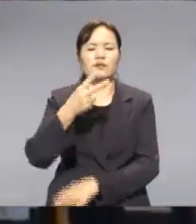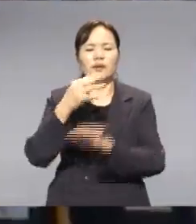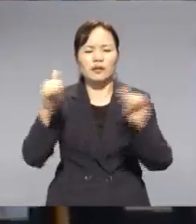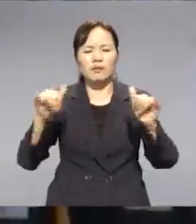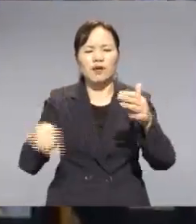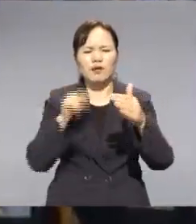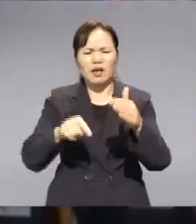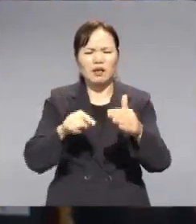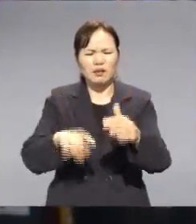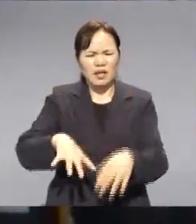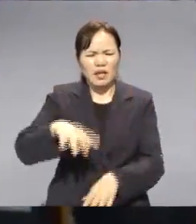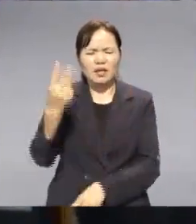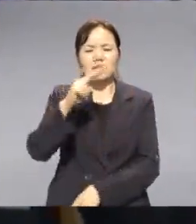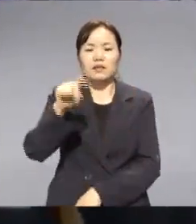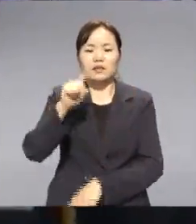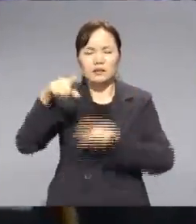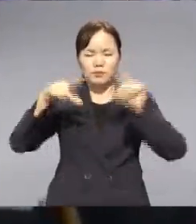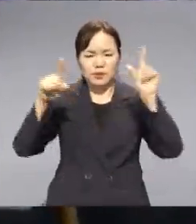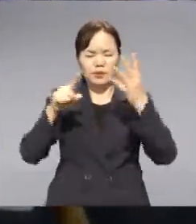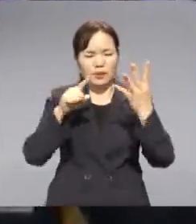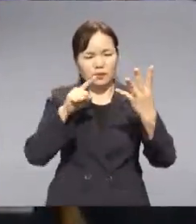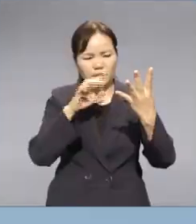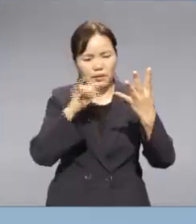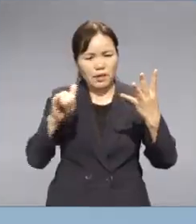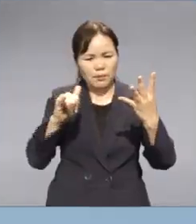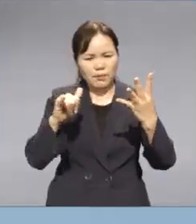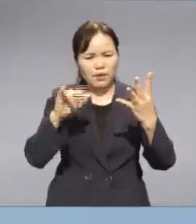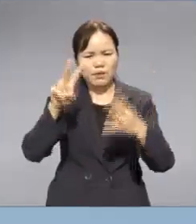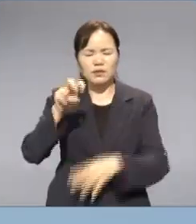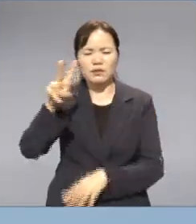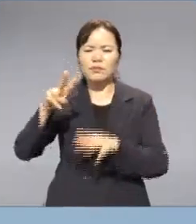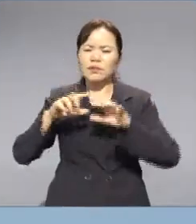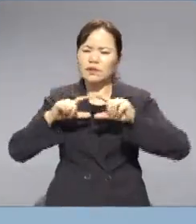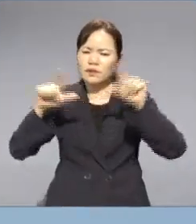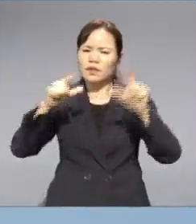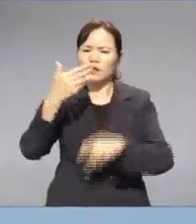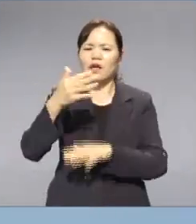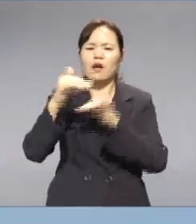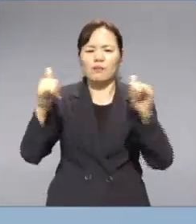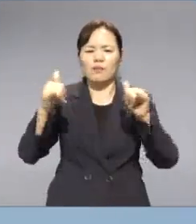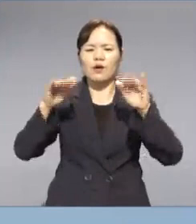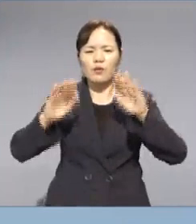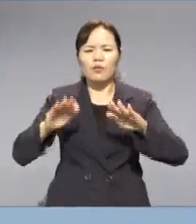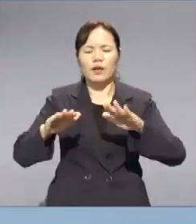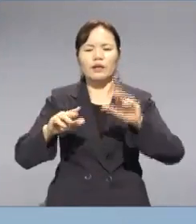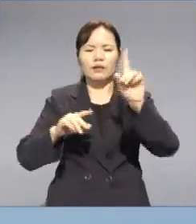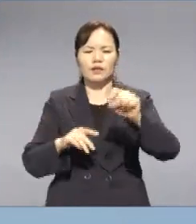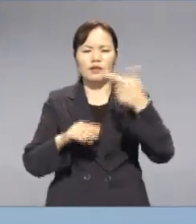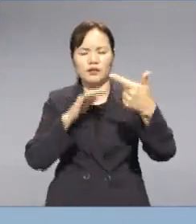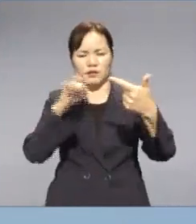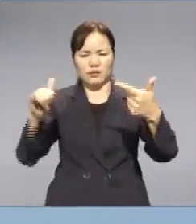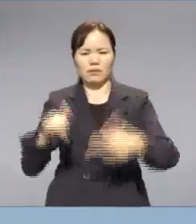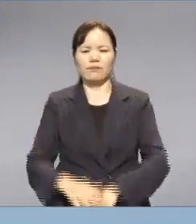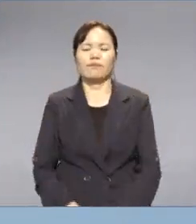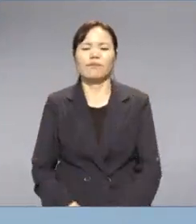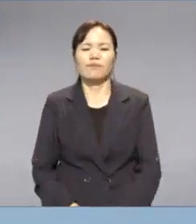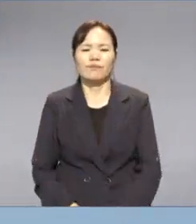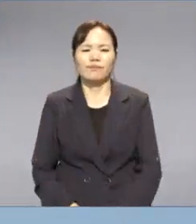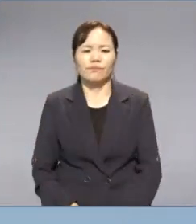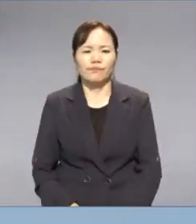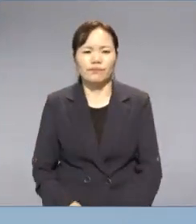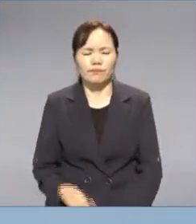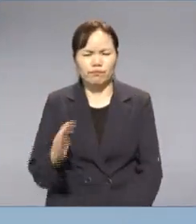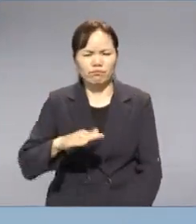처음으로 4명, 다음에 9명을 배출했습니다. 그런데 3차인 올해는 무려 16명이었습니다.